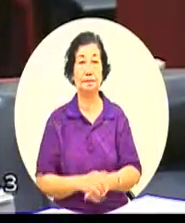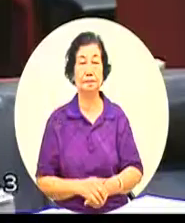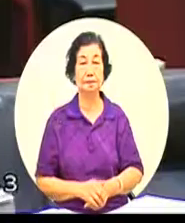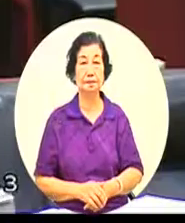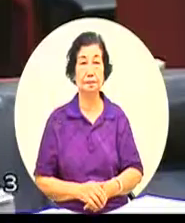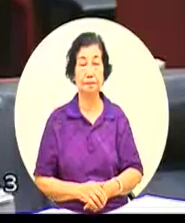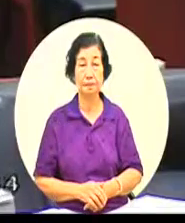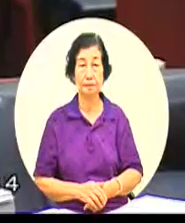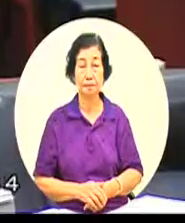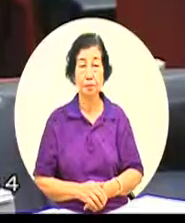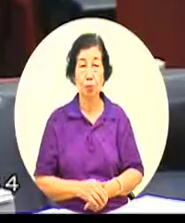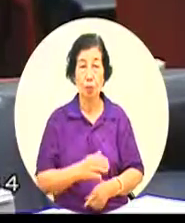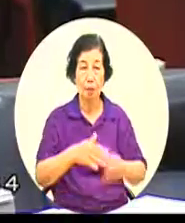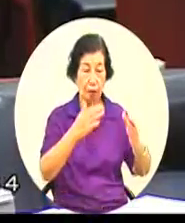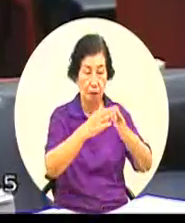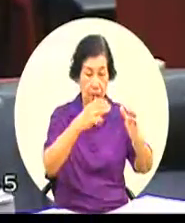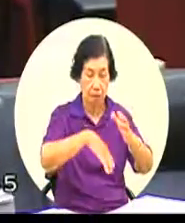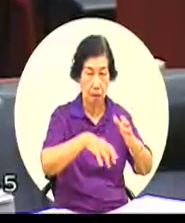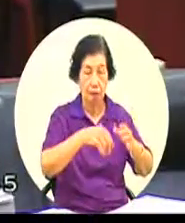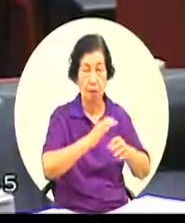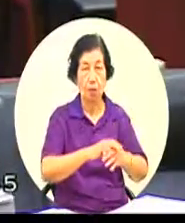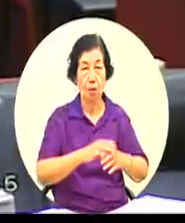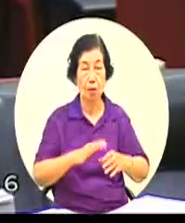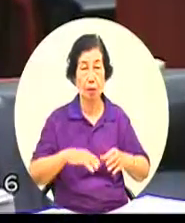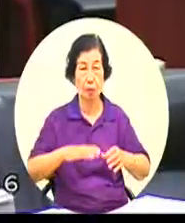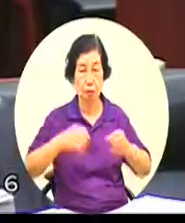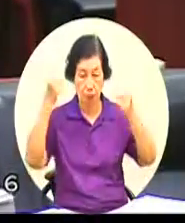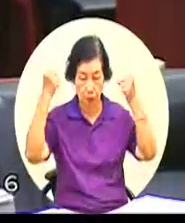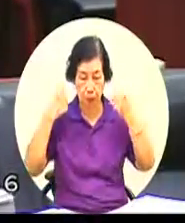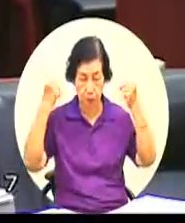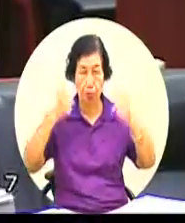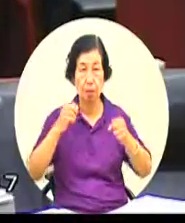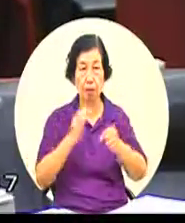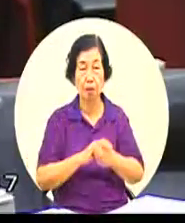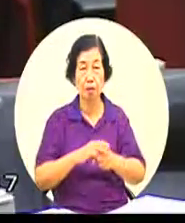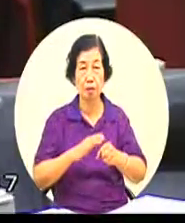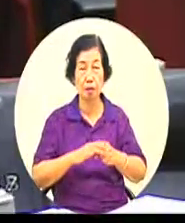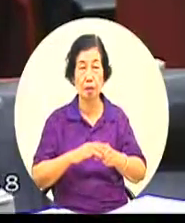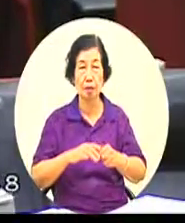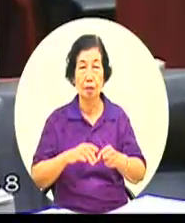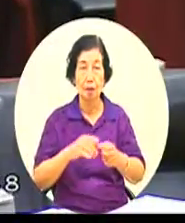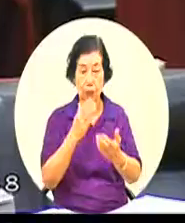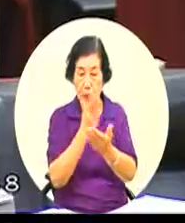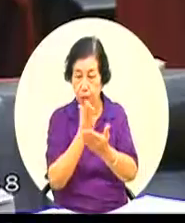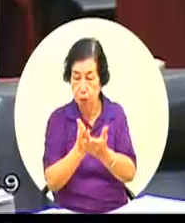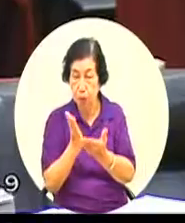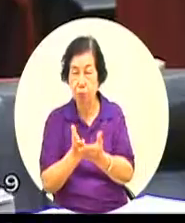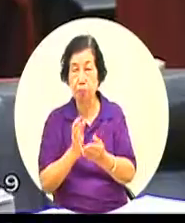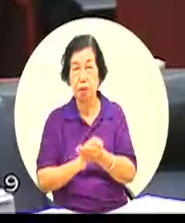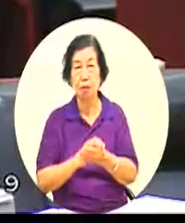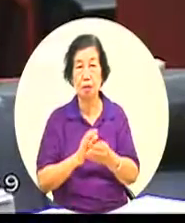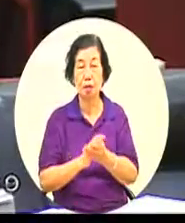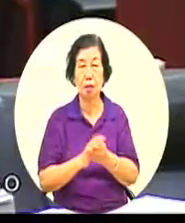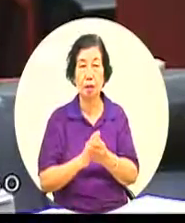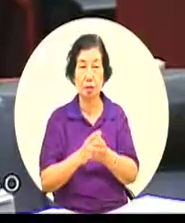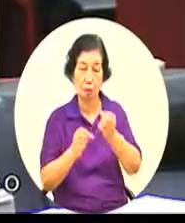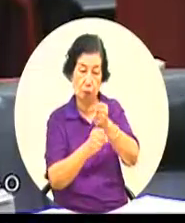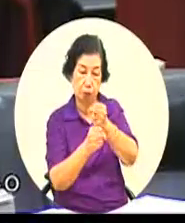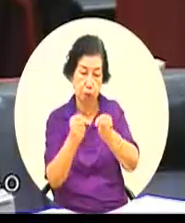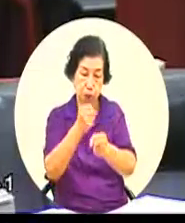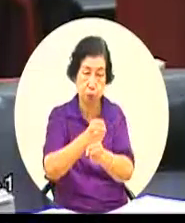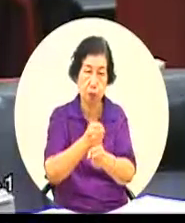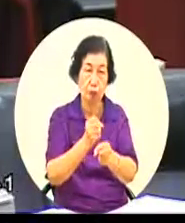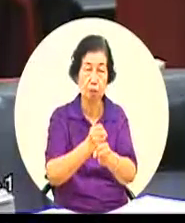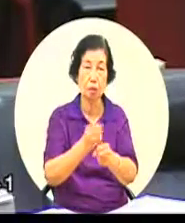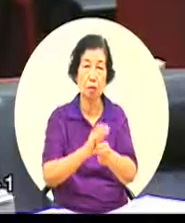哦，是来因了运动了，因会当做一个拉筋的啦，吼，做一下迄个扭一下腰的啦，做一个暖身一个